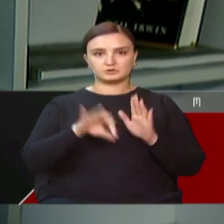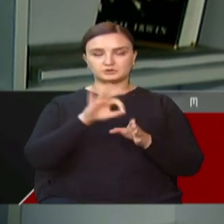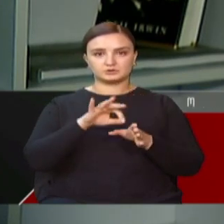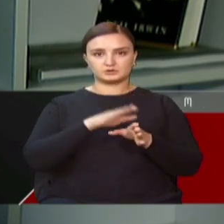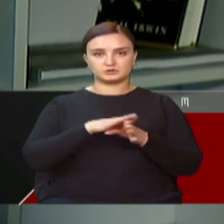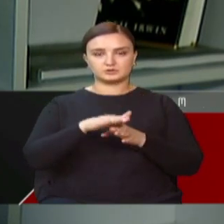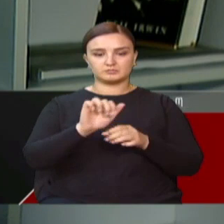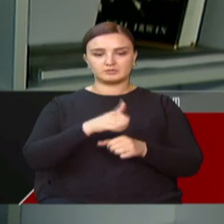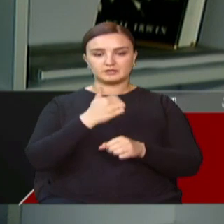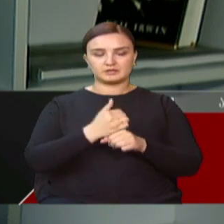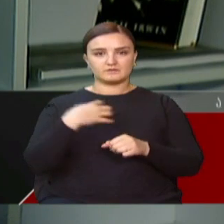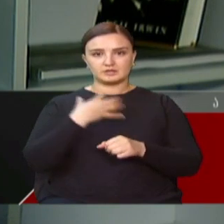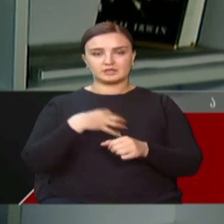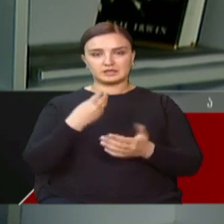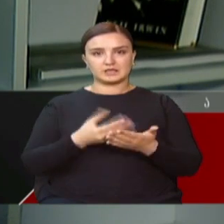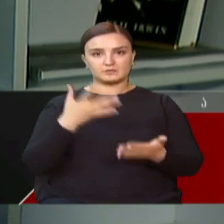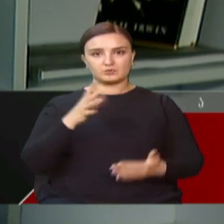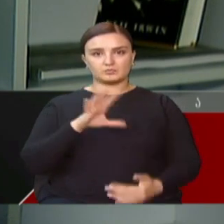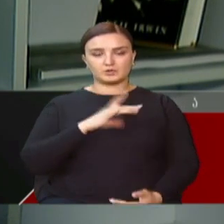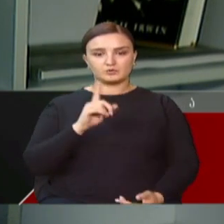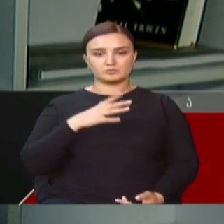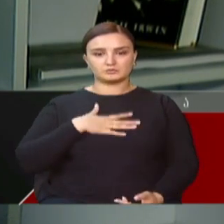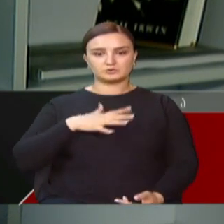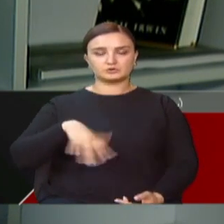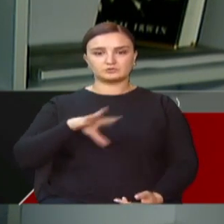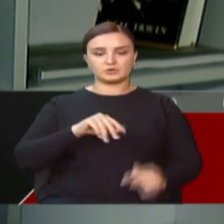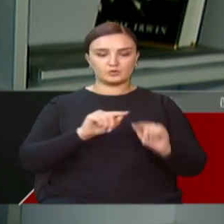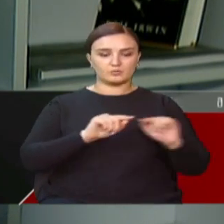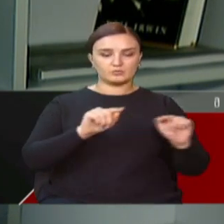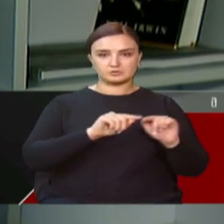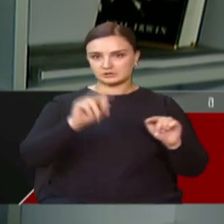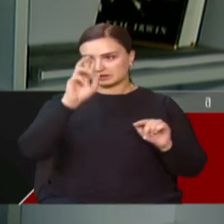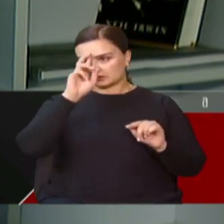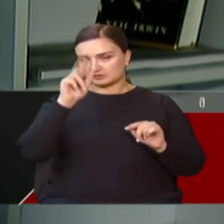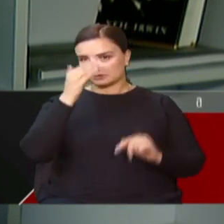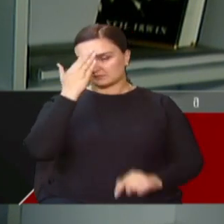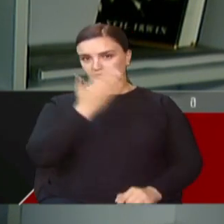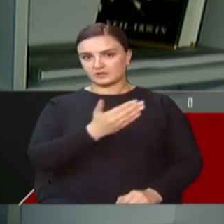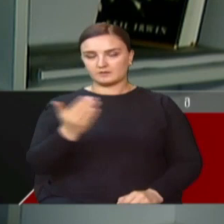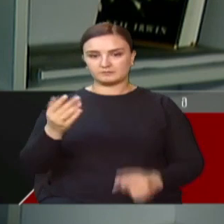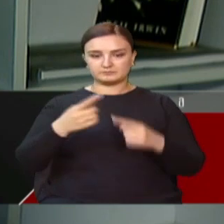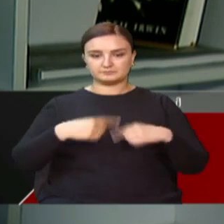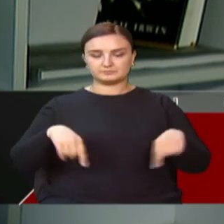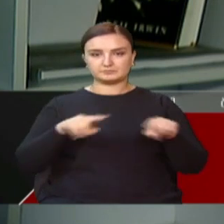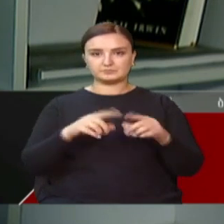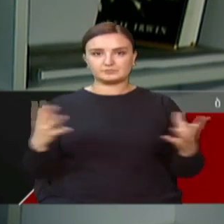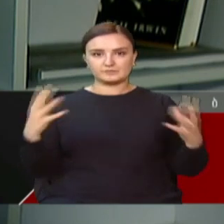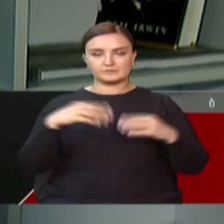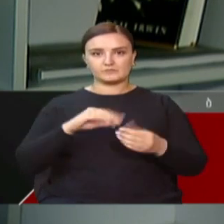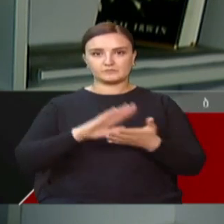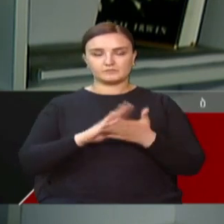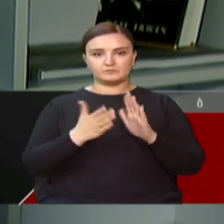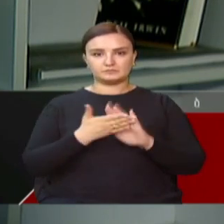მთავარი პეცი, მთავარი ღირებულება იყო, რომ ჩვენ ოპოზიცია და ხელისუფლება და სამოქალაქო საზოგადოება ერთად შევთანხმებულიყავით